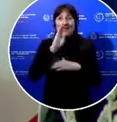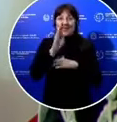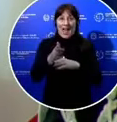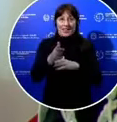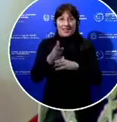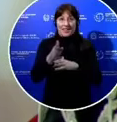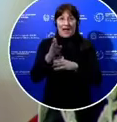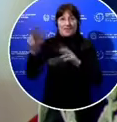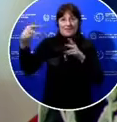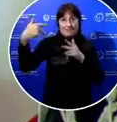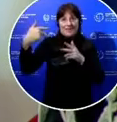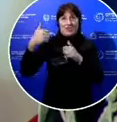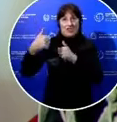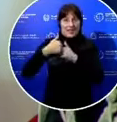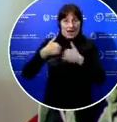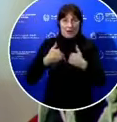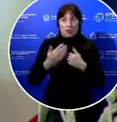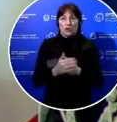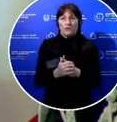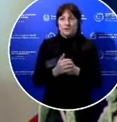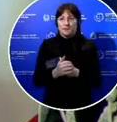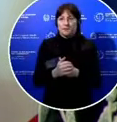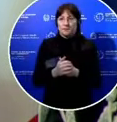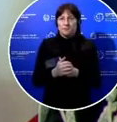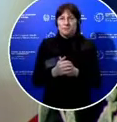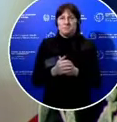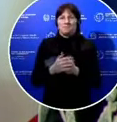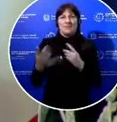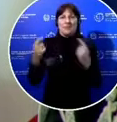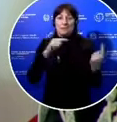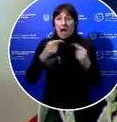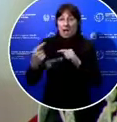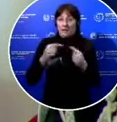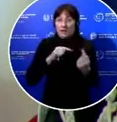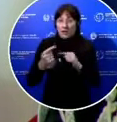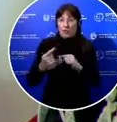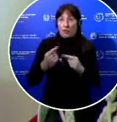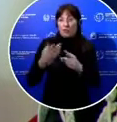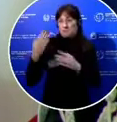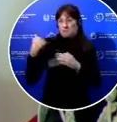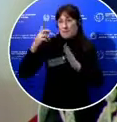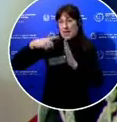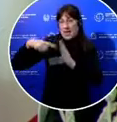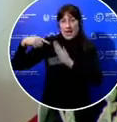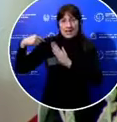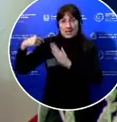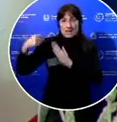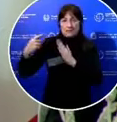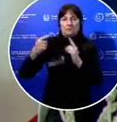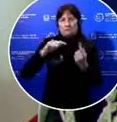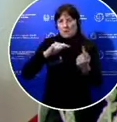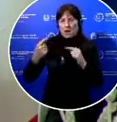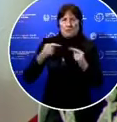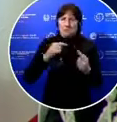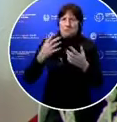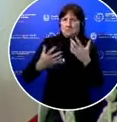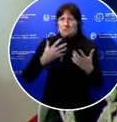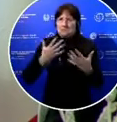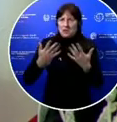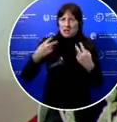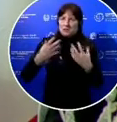passaggi caratterizzanti, la ricca discussione che ha animato il dibattito avvenuto nel corso dei mesi passati. La